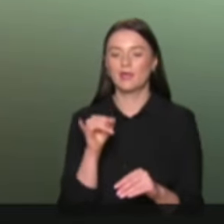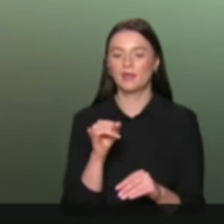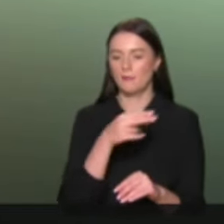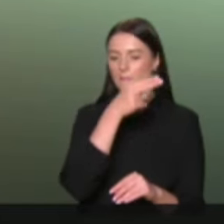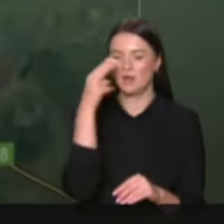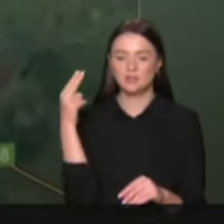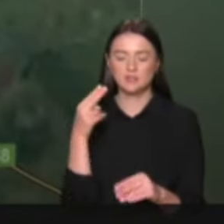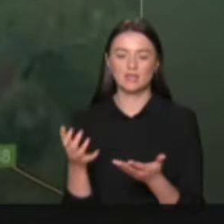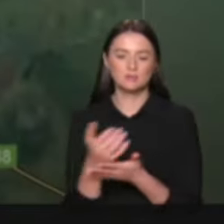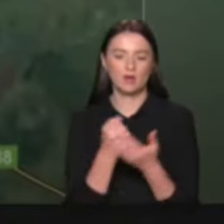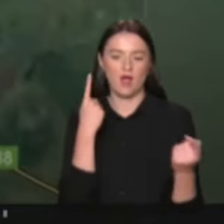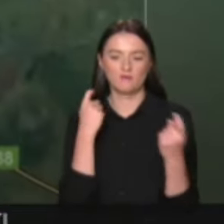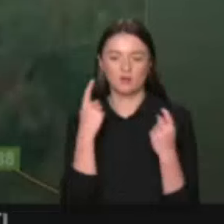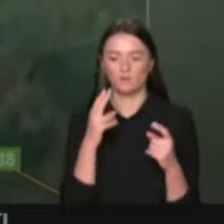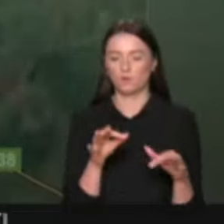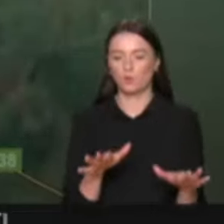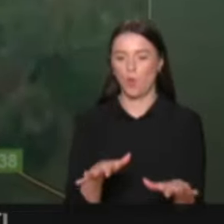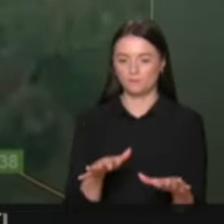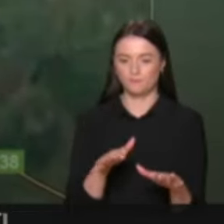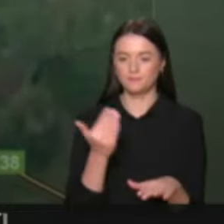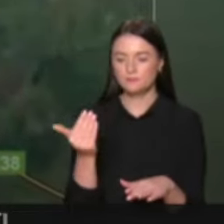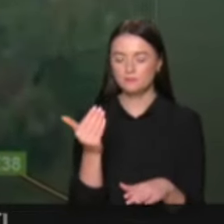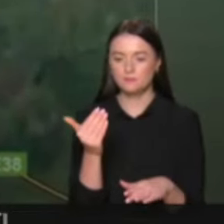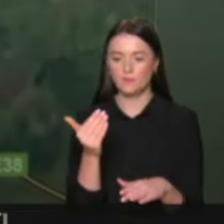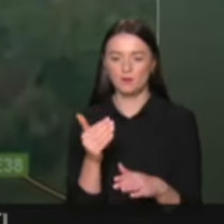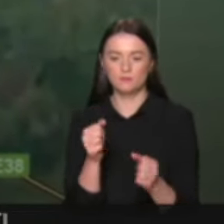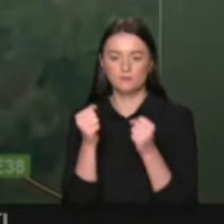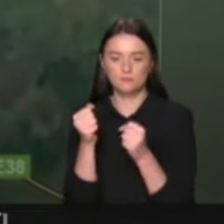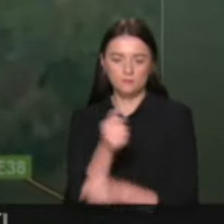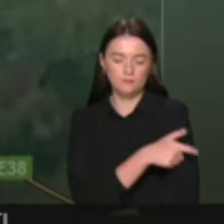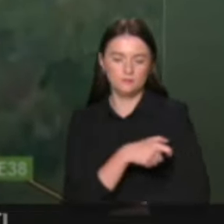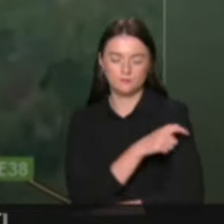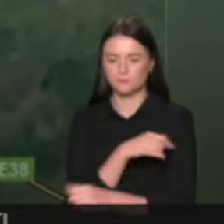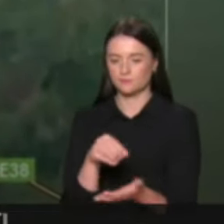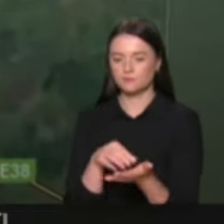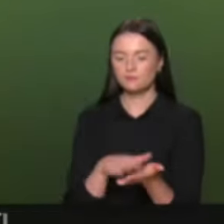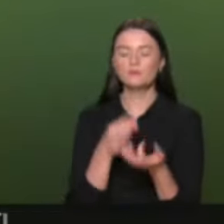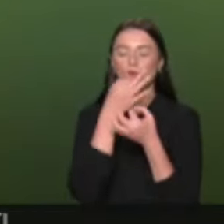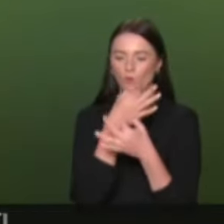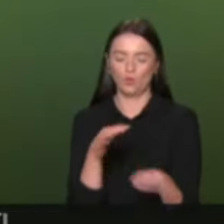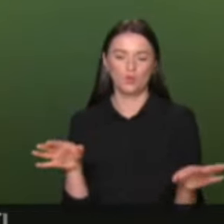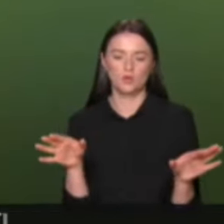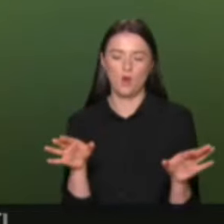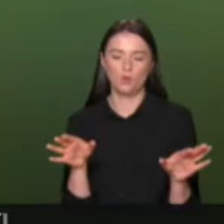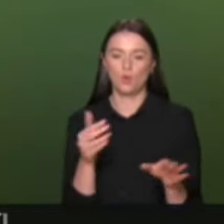теж збирають інформацію про місця їхнього бойового чергування та фіксують будь-яку їхню активність.